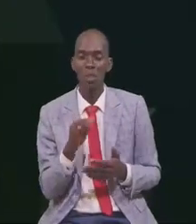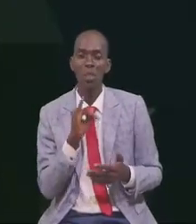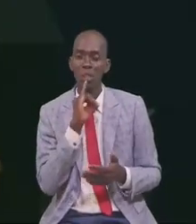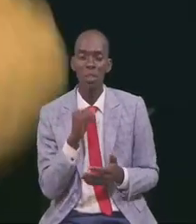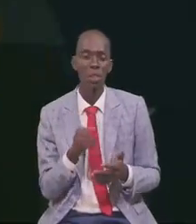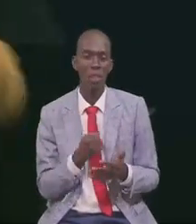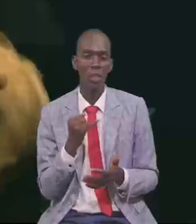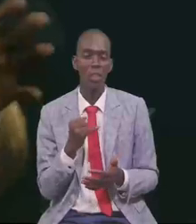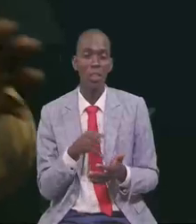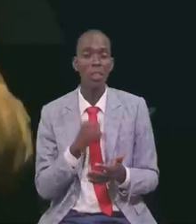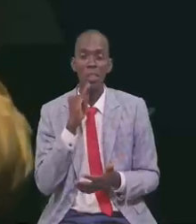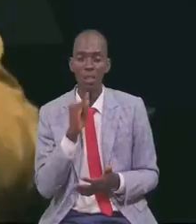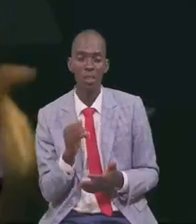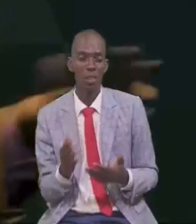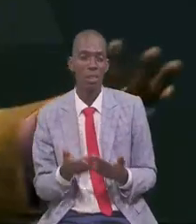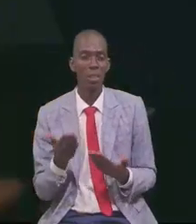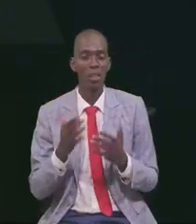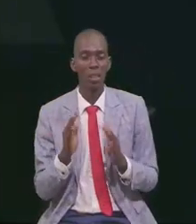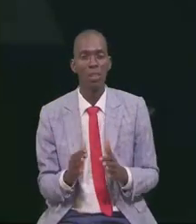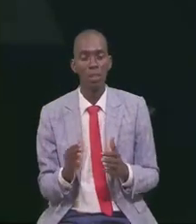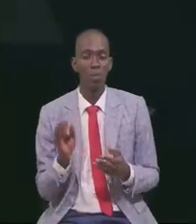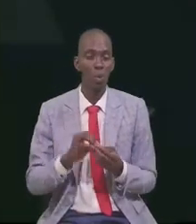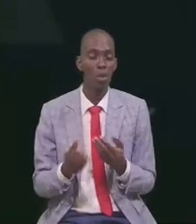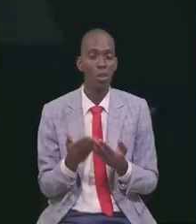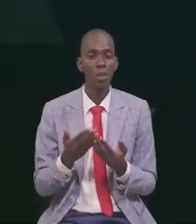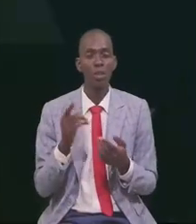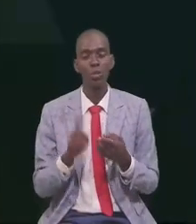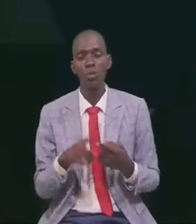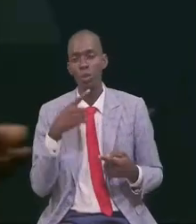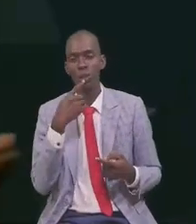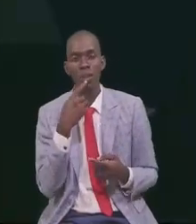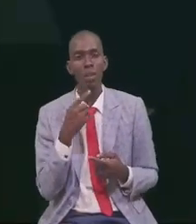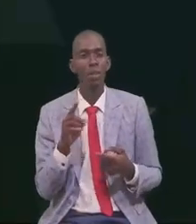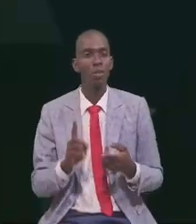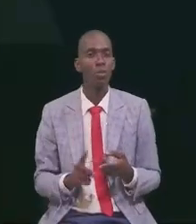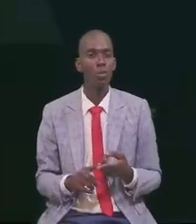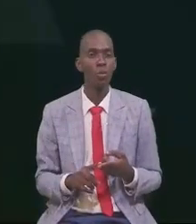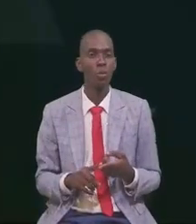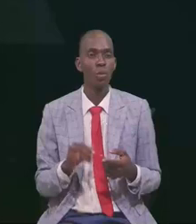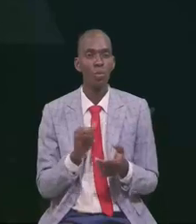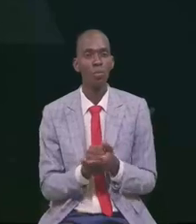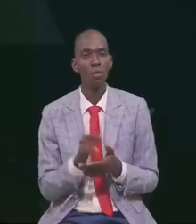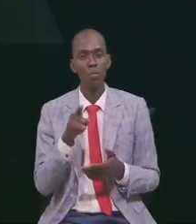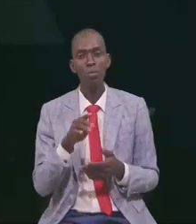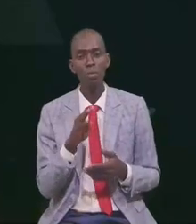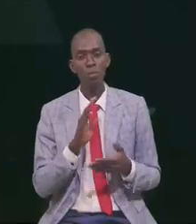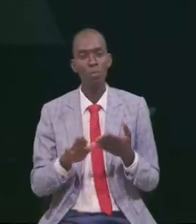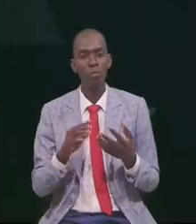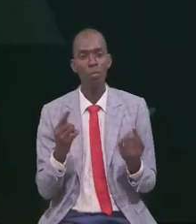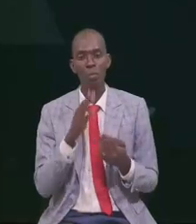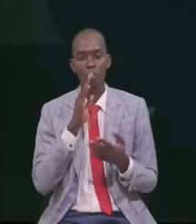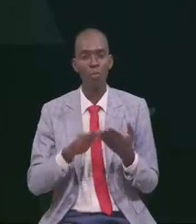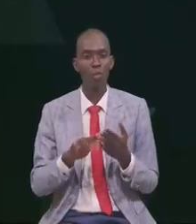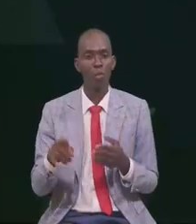aux paralytiques, tes péchés sont pardonnés, ou de dire, lève-toi, prends